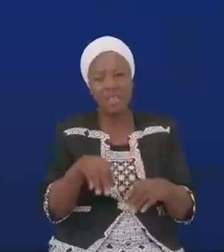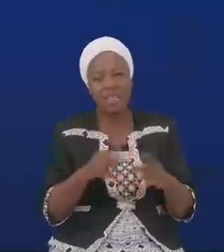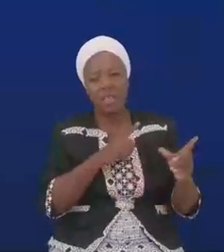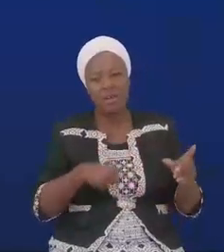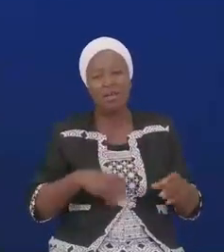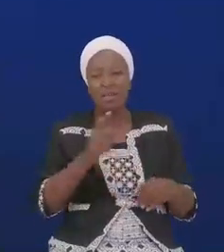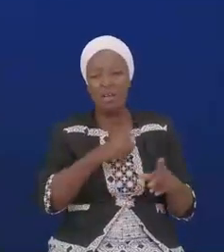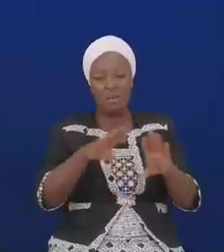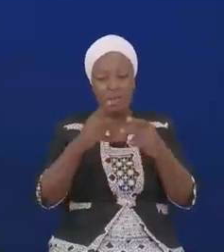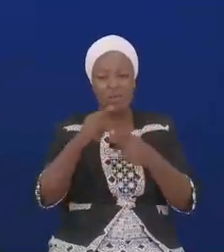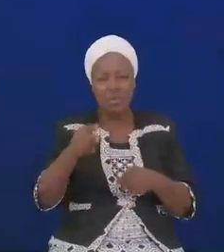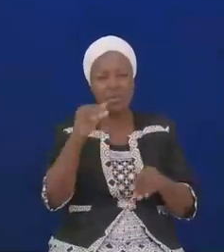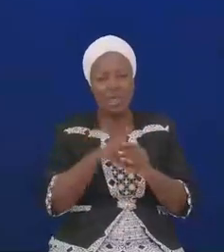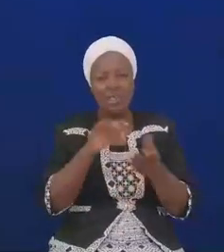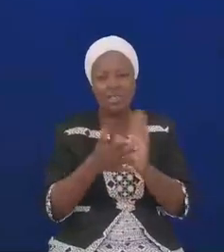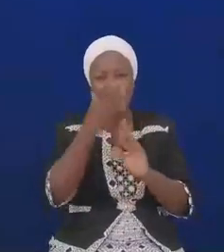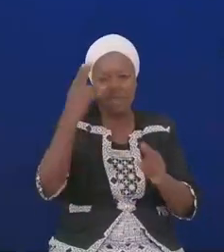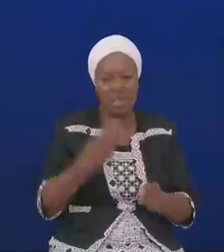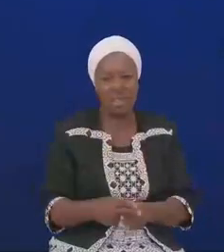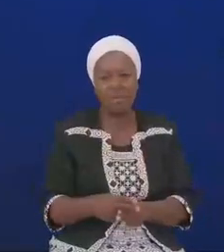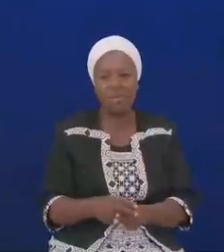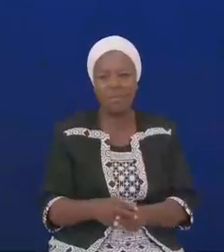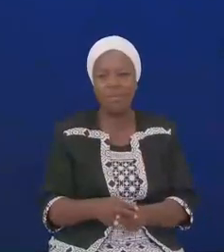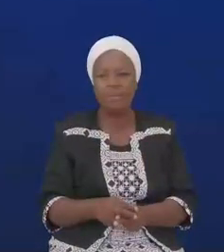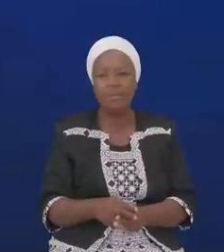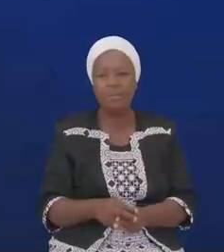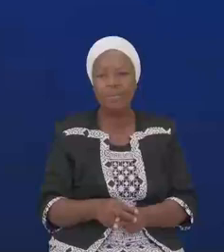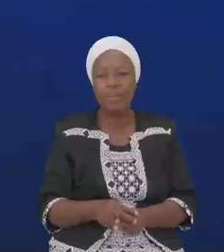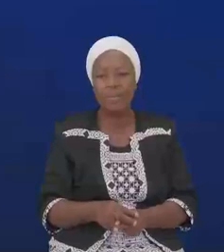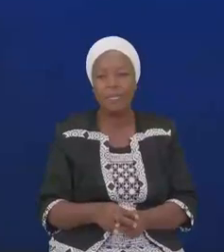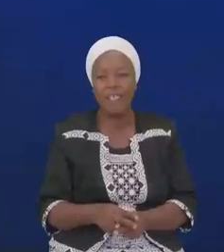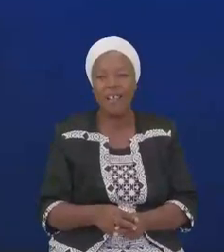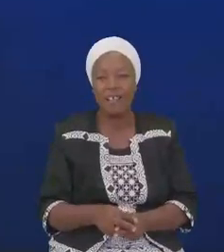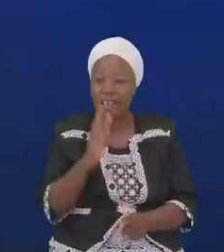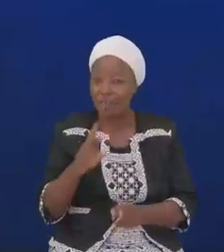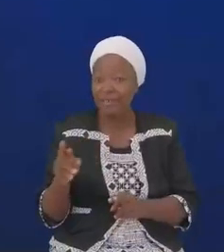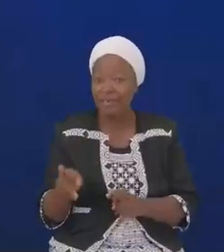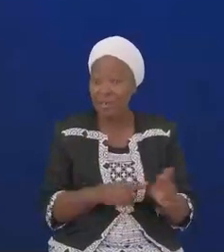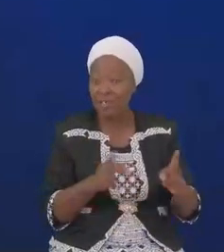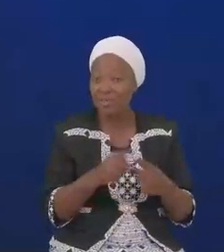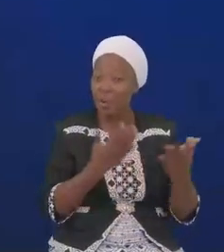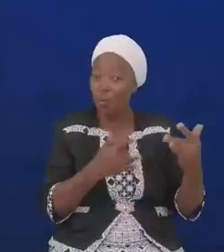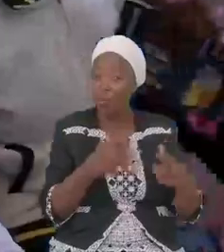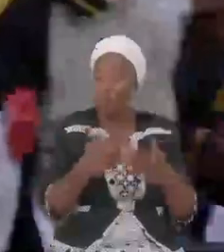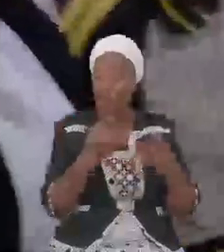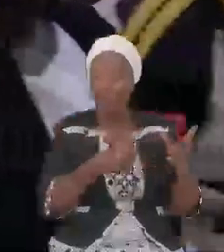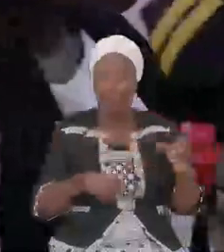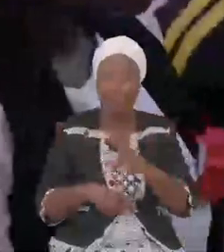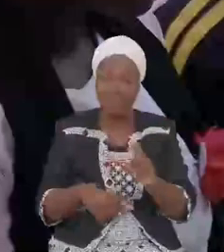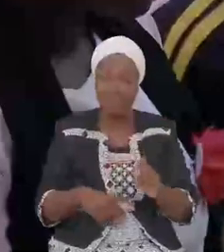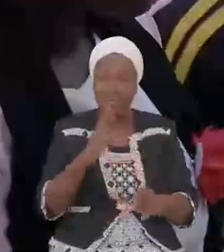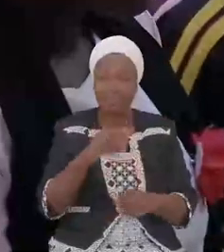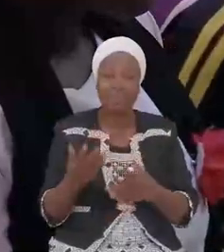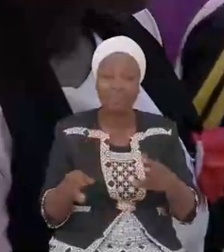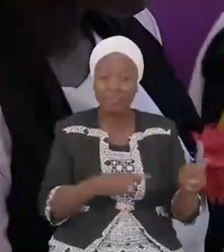va vous accorder tout cela au nom de Jésus-Christ. Êtes-vous prêt pour attendre devant le